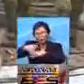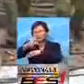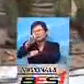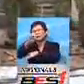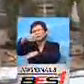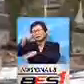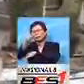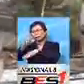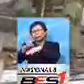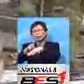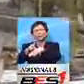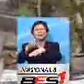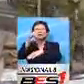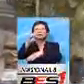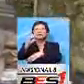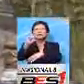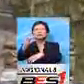tahanan di pelantik S